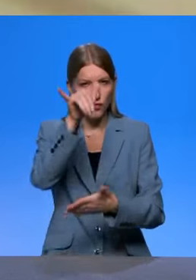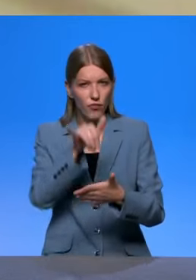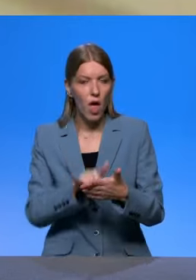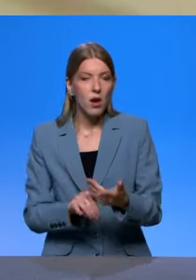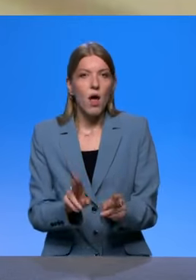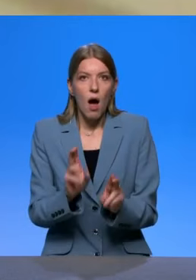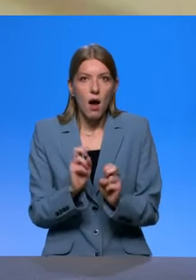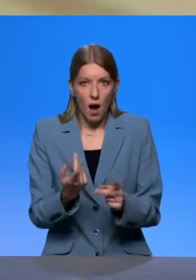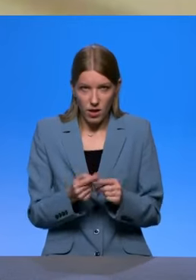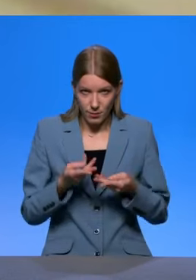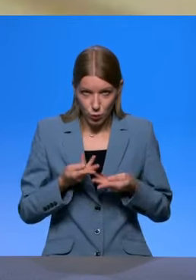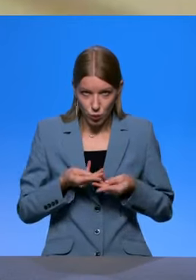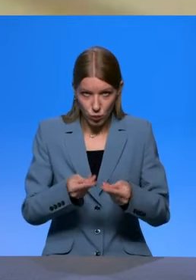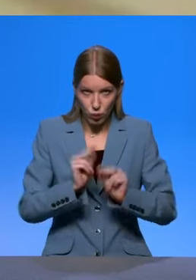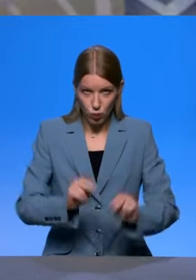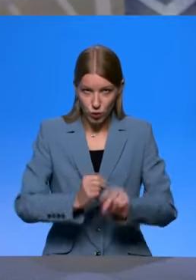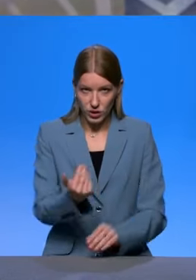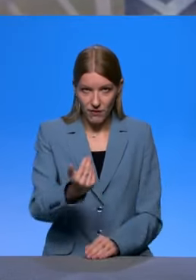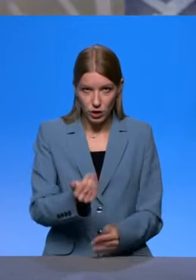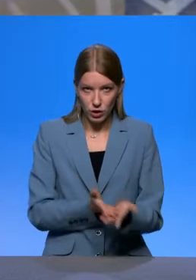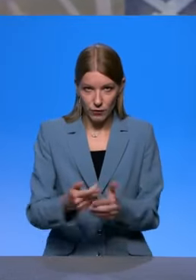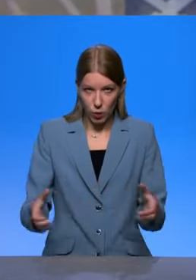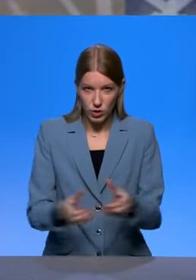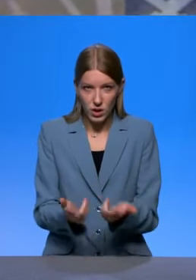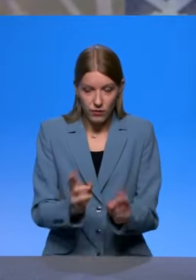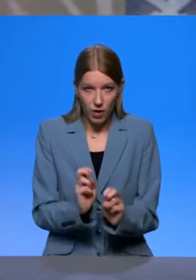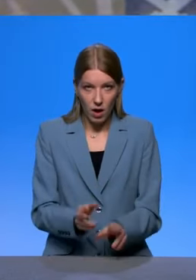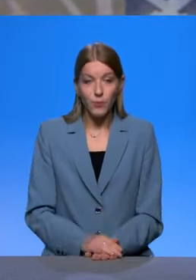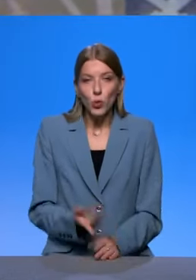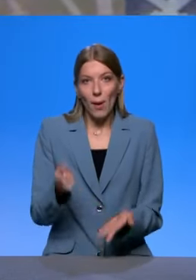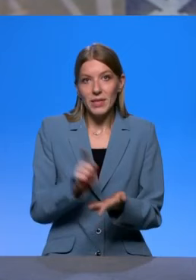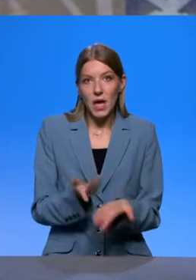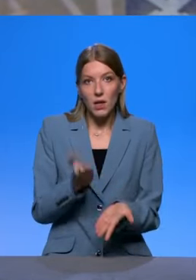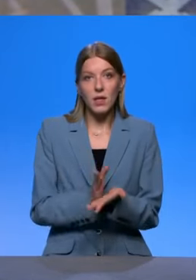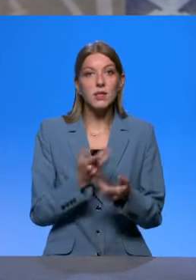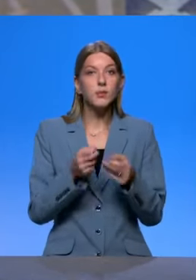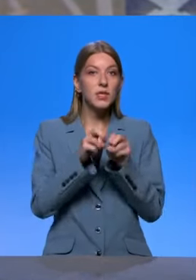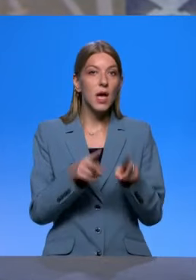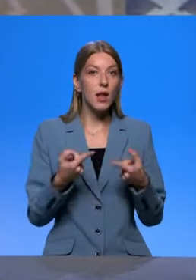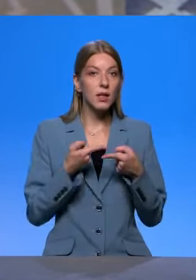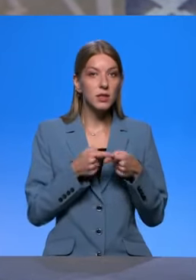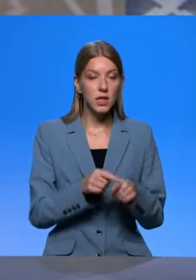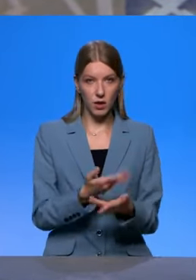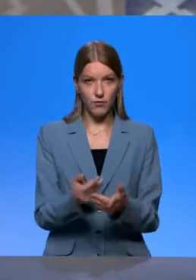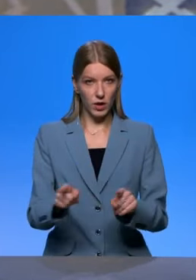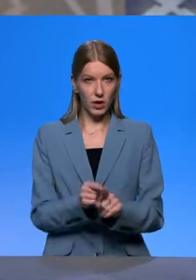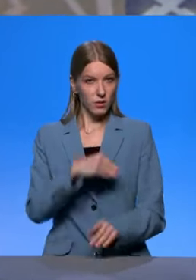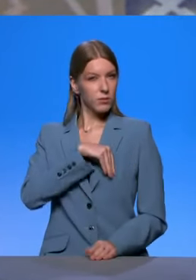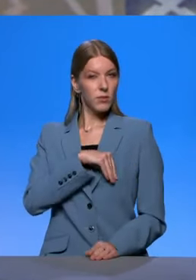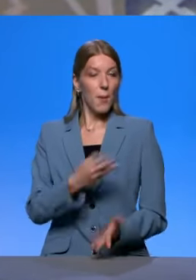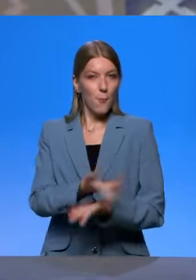как, вас как-то учат на ваших факультетах? Ну, да? Обязательно, как? Конечно. Есть определенные техники. Там... Мы-то харизмой берем, а вы